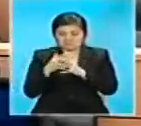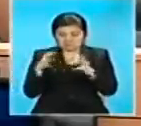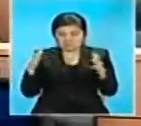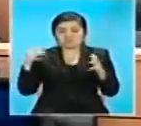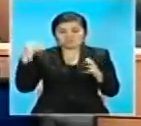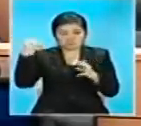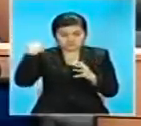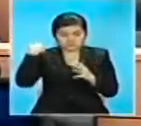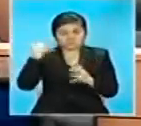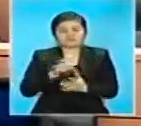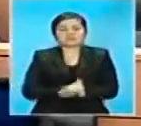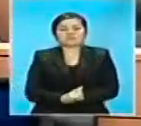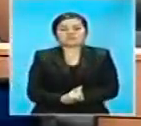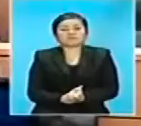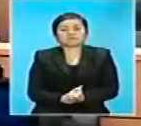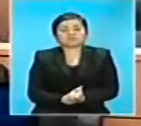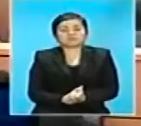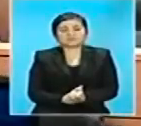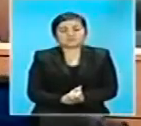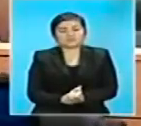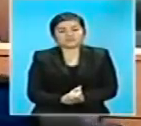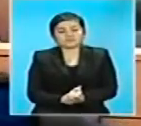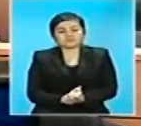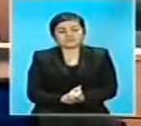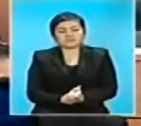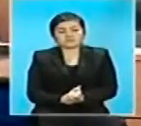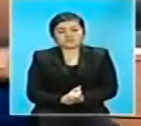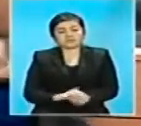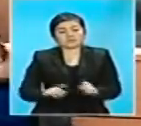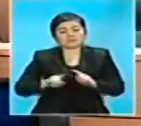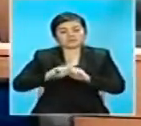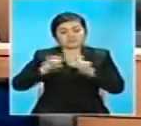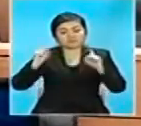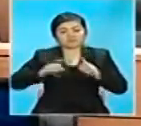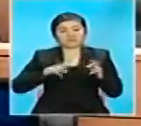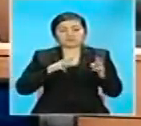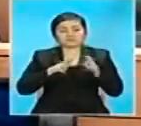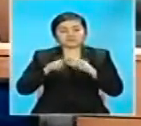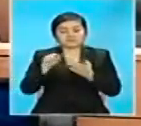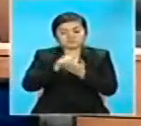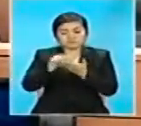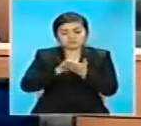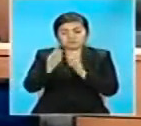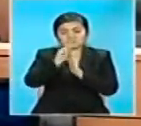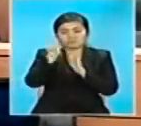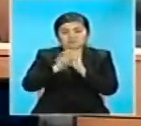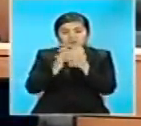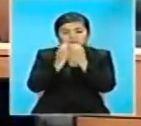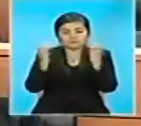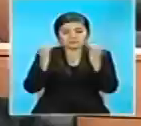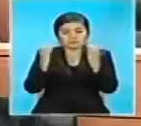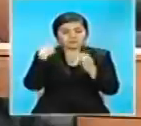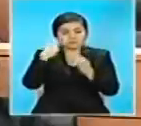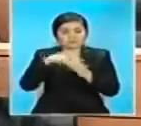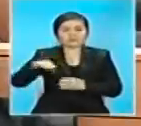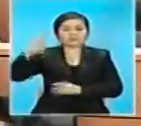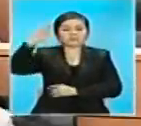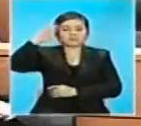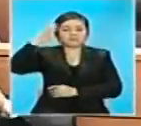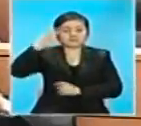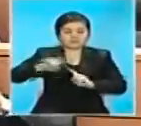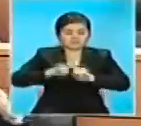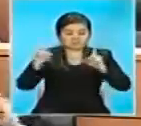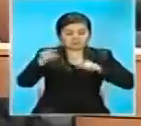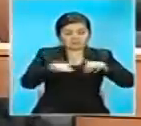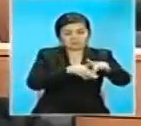แต่ส่วนมากร่างโดยคณะรัฐประหารที่มาจากประชาชนนั้นถือว่าเป็นส่ว